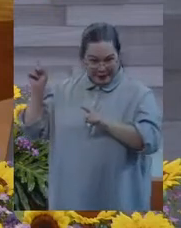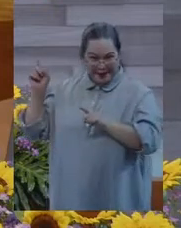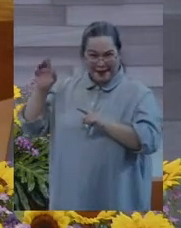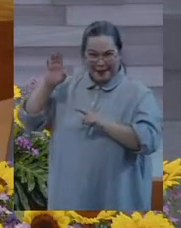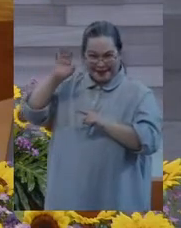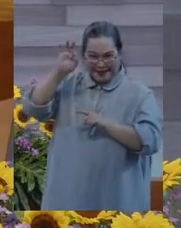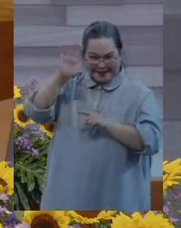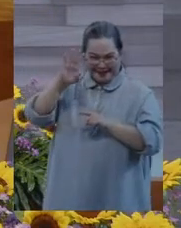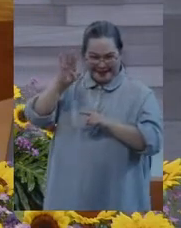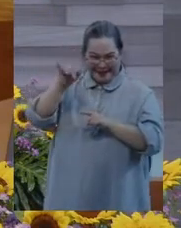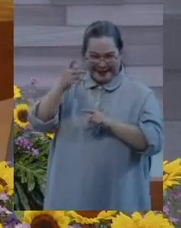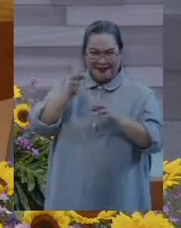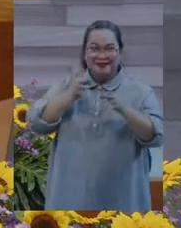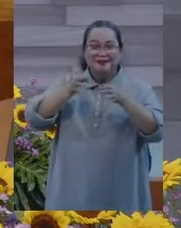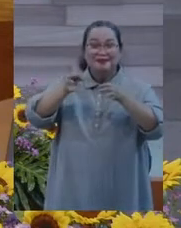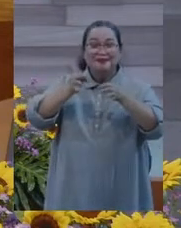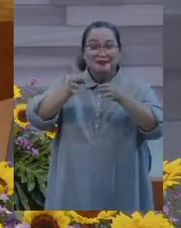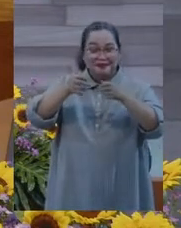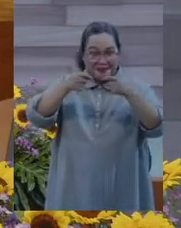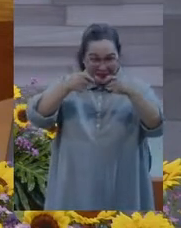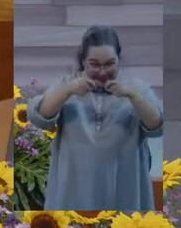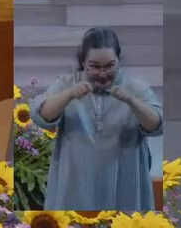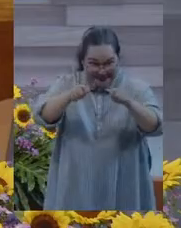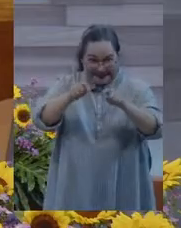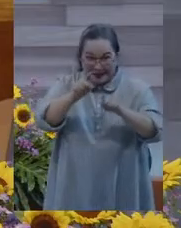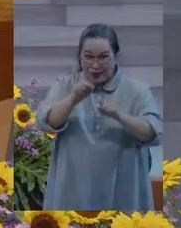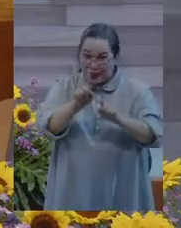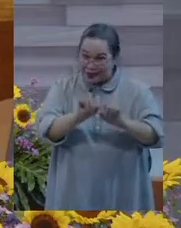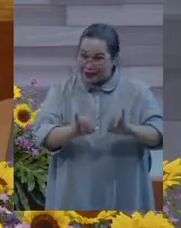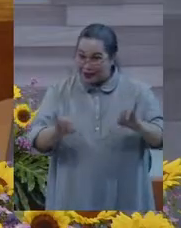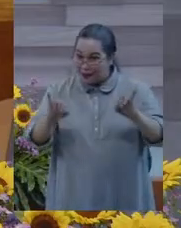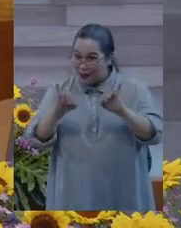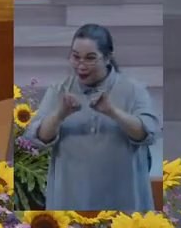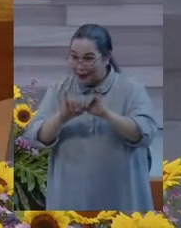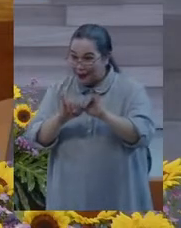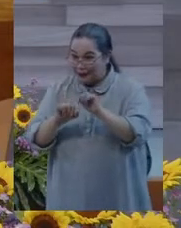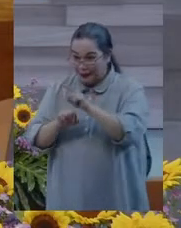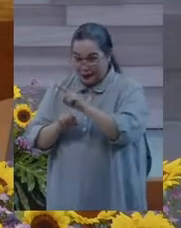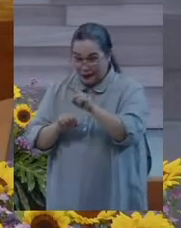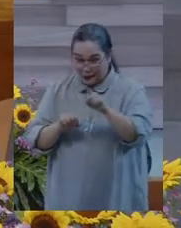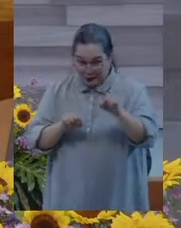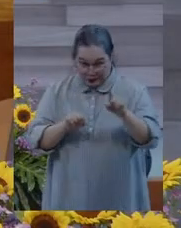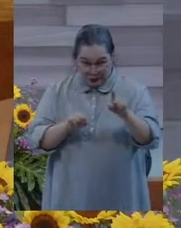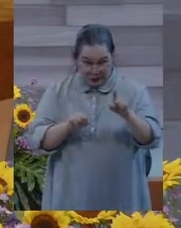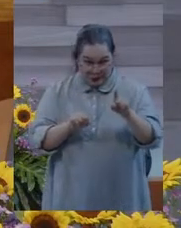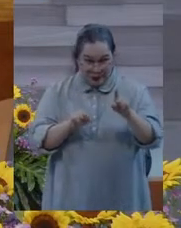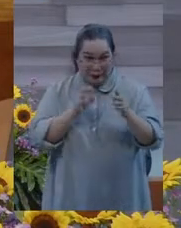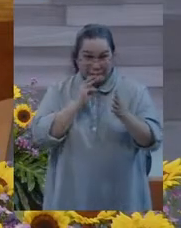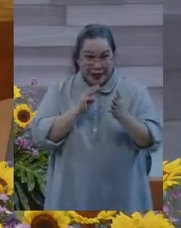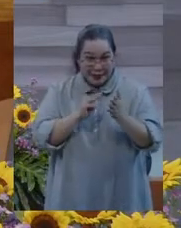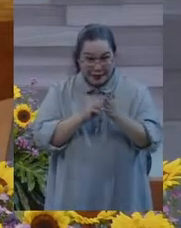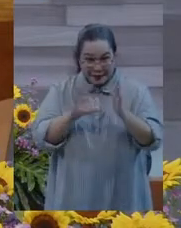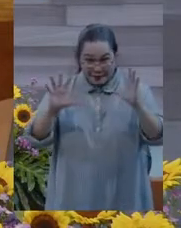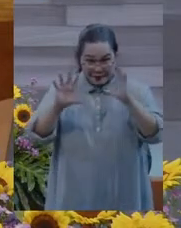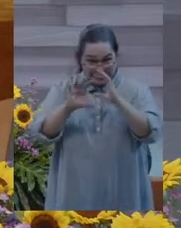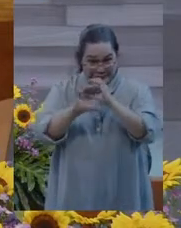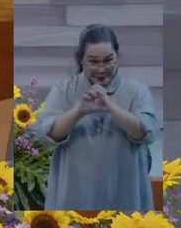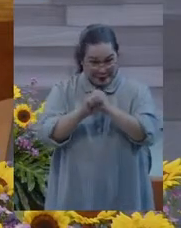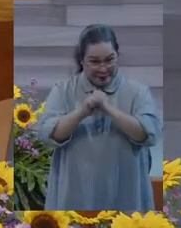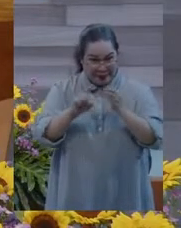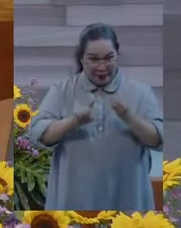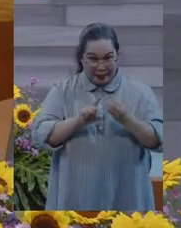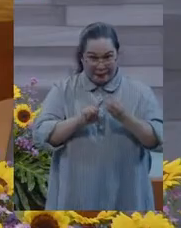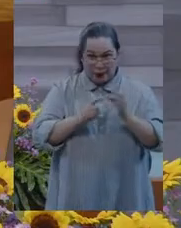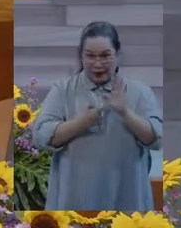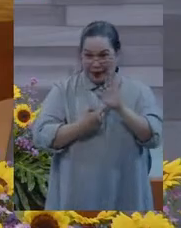na ipaliwanag sa inyo, ngunit ang importante po ay yung underlying na message ng mga